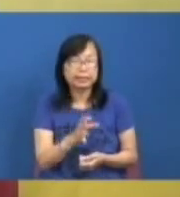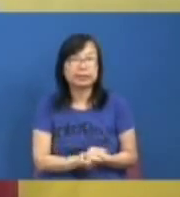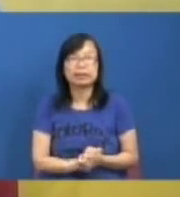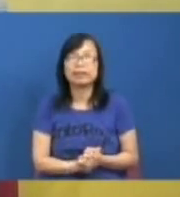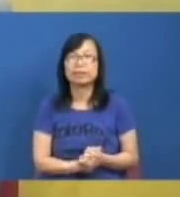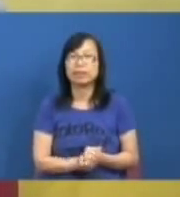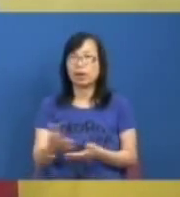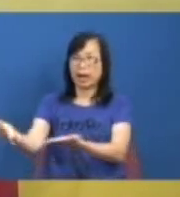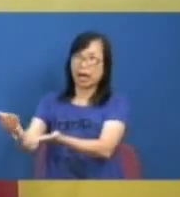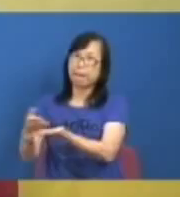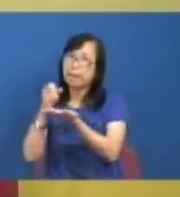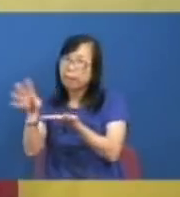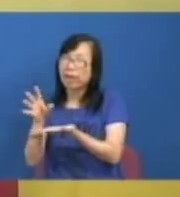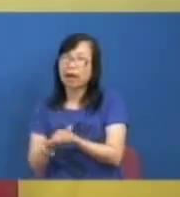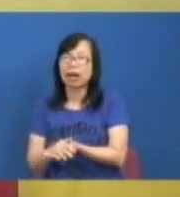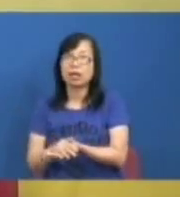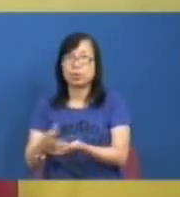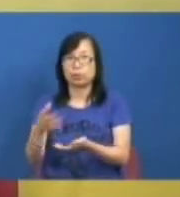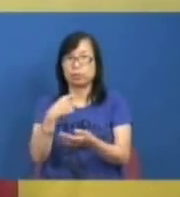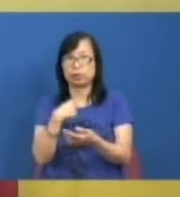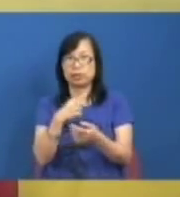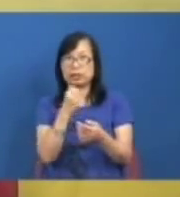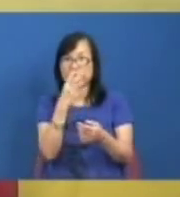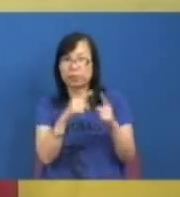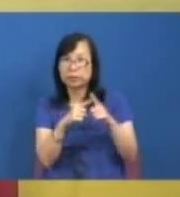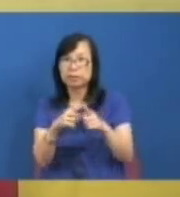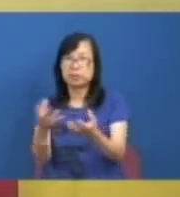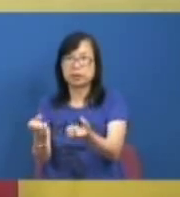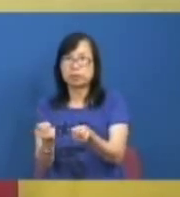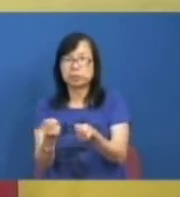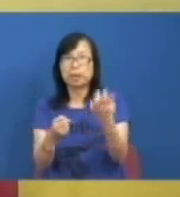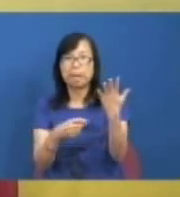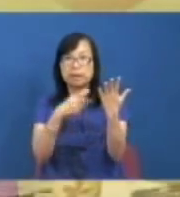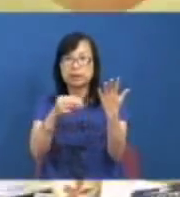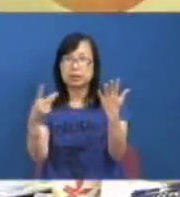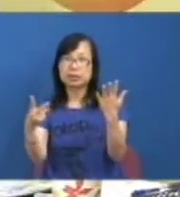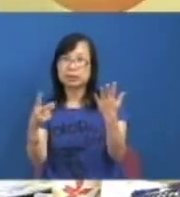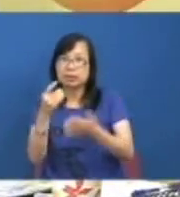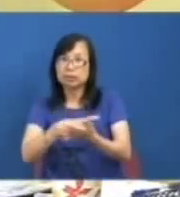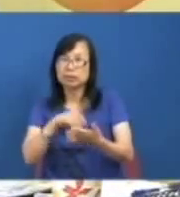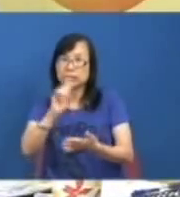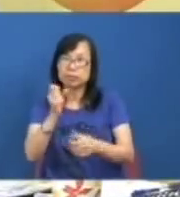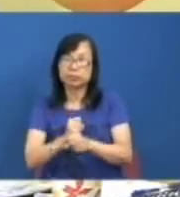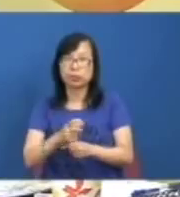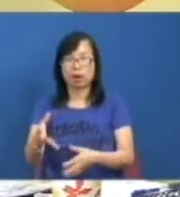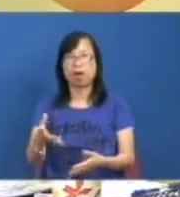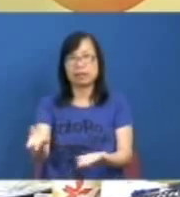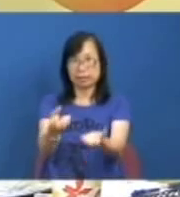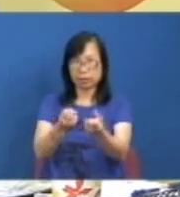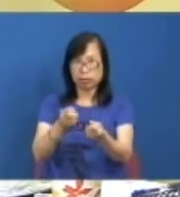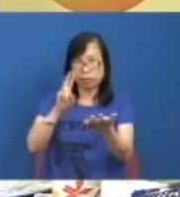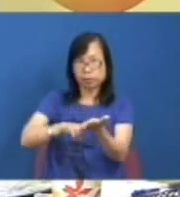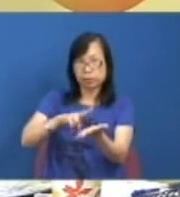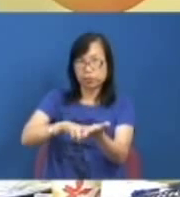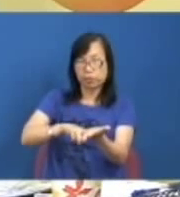請教蒲職師。蒲職師，如果我啲居民收到572條例，點樣做啊？ 通常咧，你就會收到一封信咯。嗰封